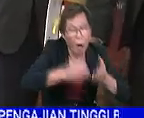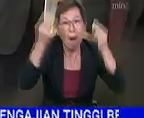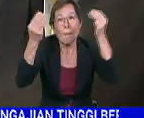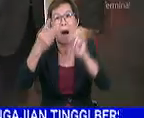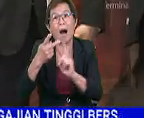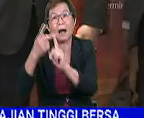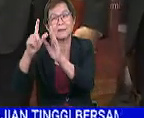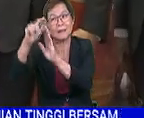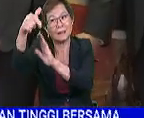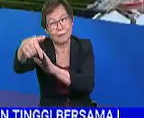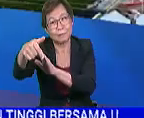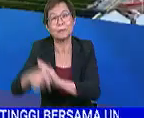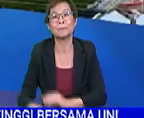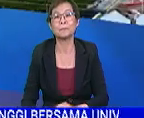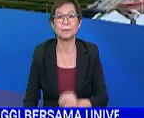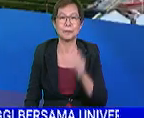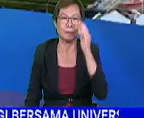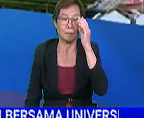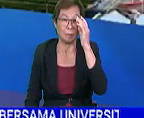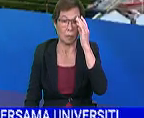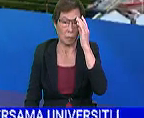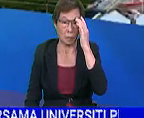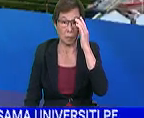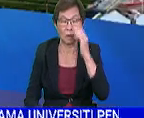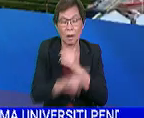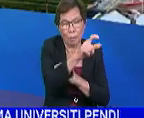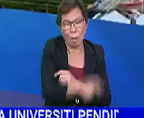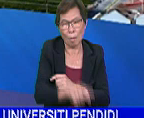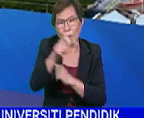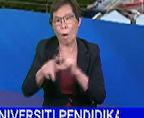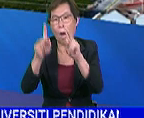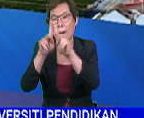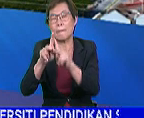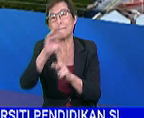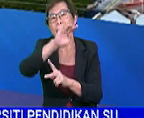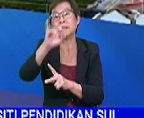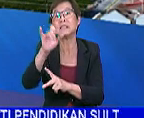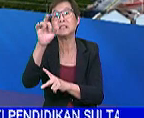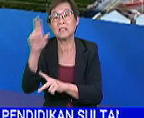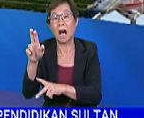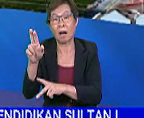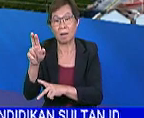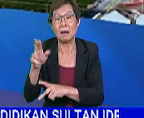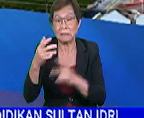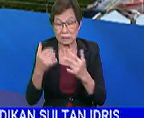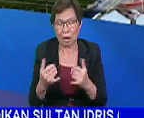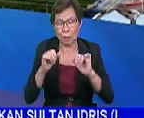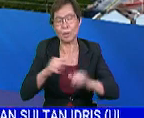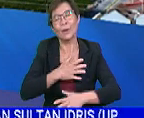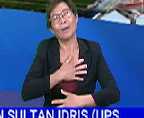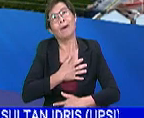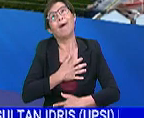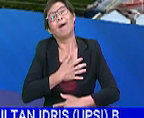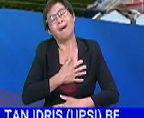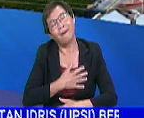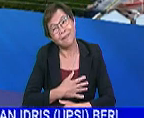khas itu kelak penduduk di kampung B Jabir Jalan Puncak Borneo kini boleh menarik nafas